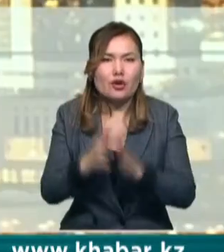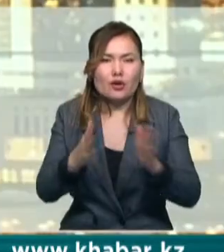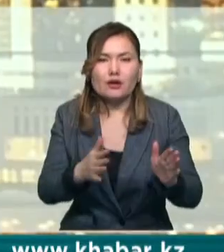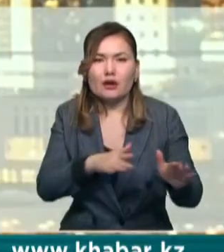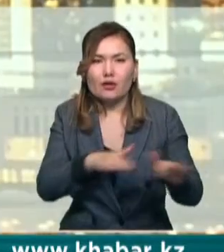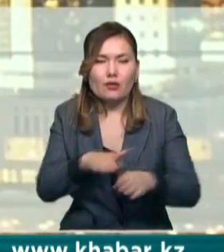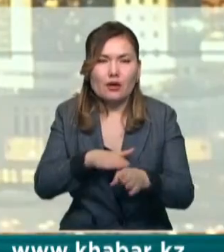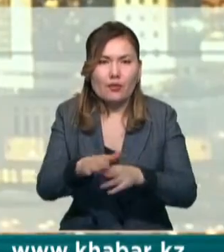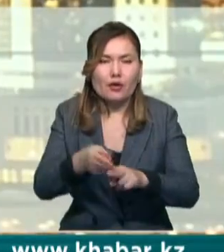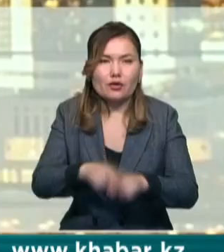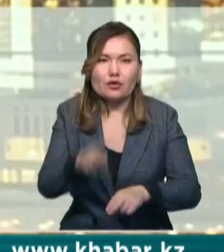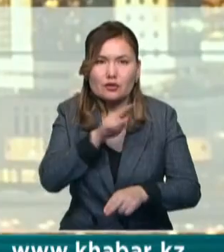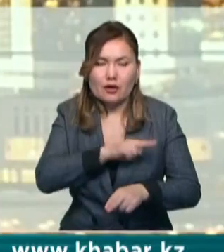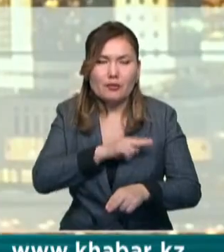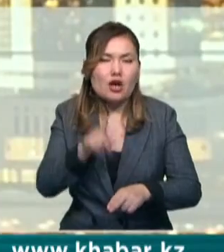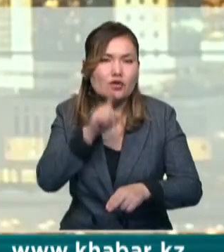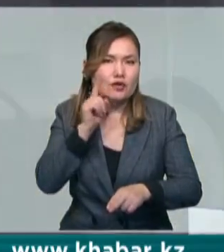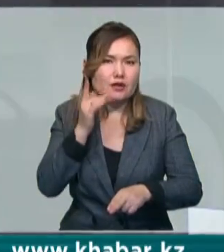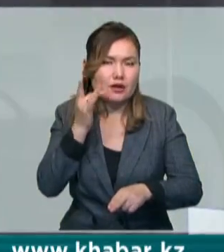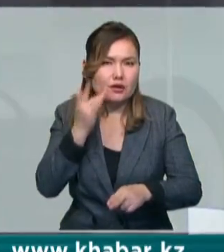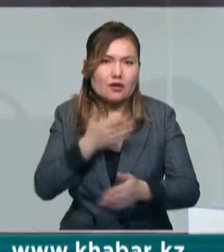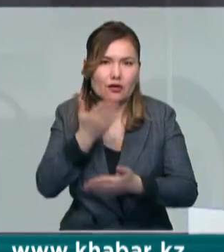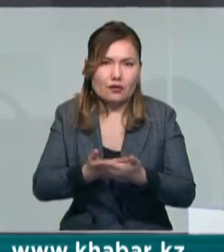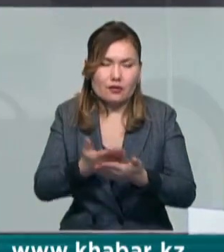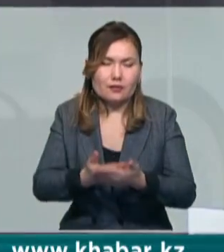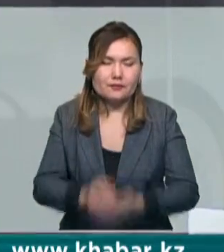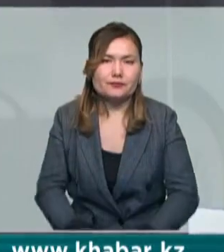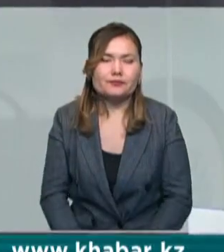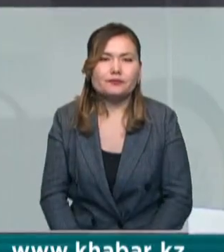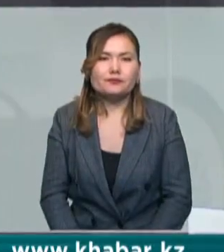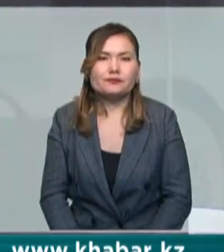Олар осы салада еңбек етсем деген жастарға үлгі. Алуа Мұхамбет, Сержан Жұмабаев, Алматыдан.